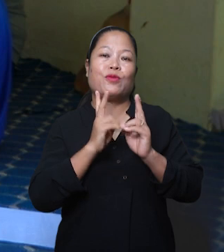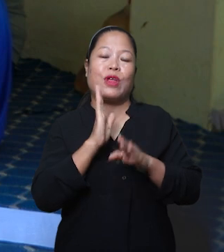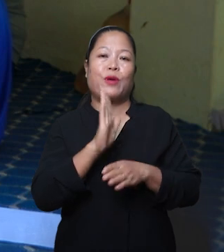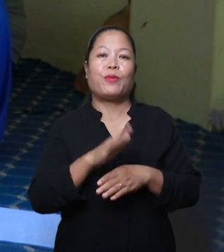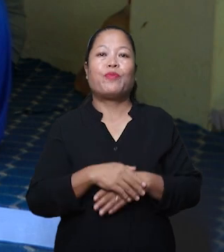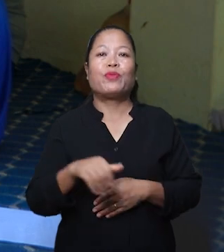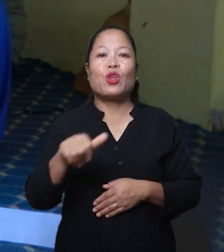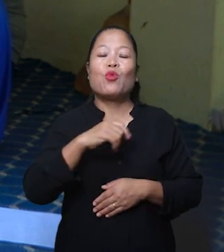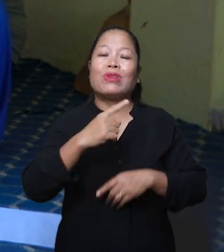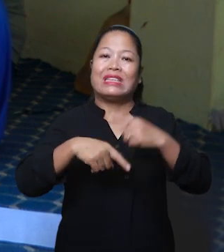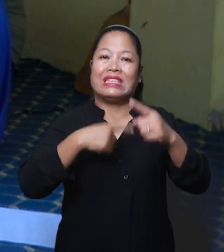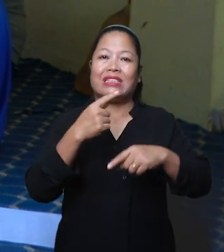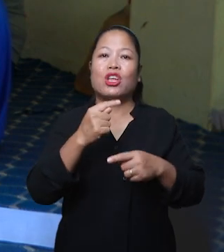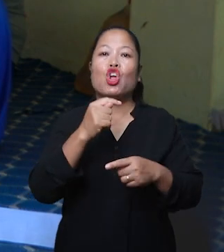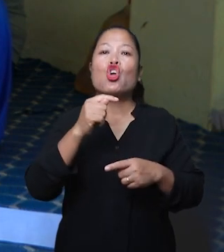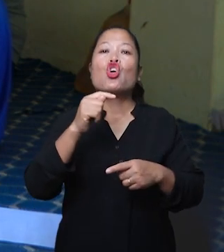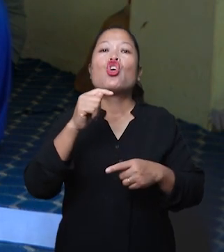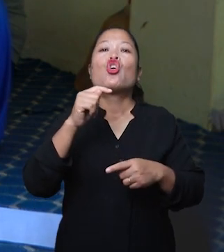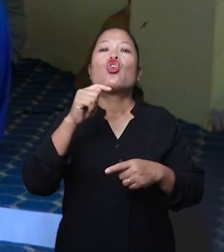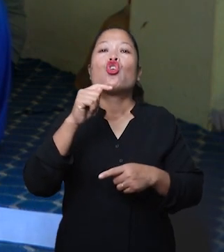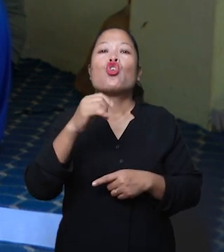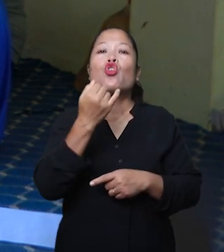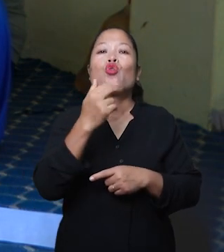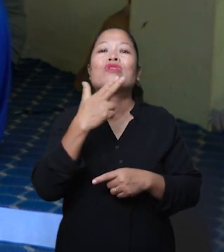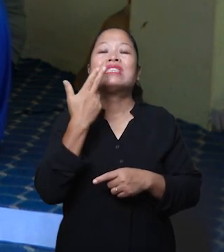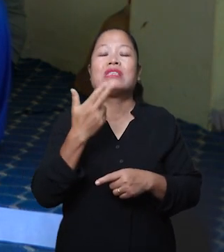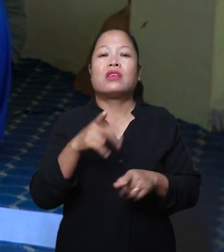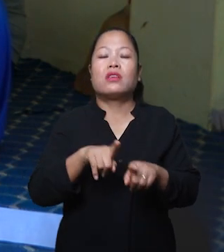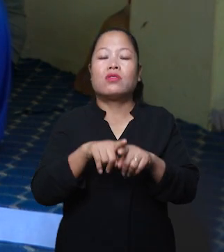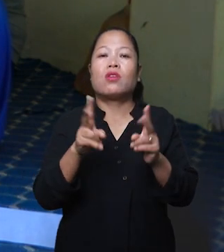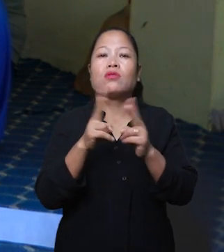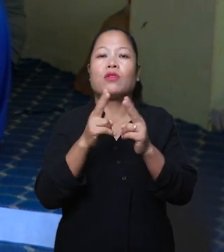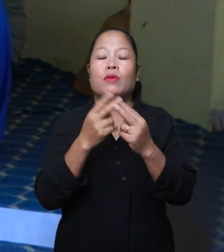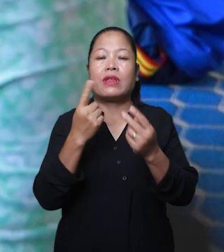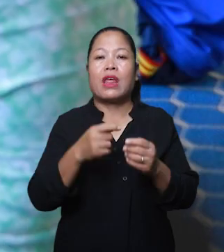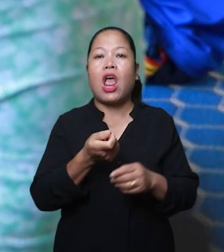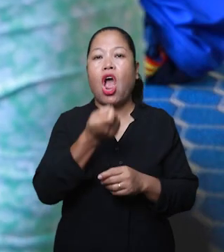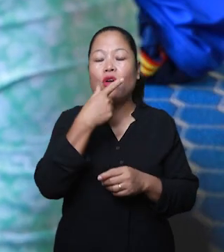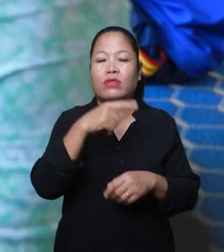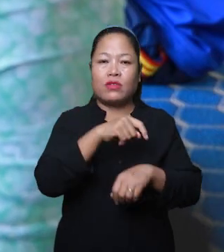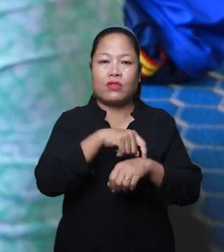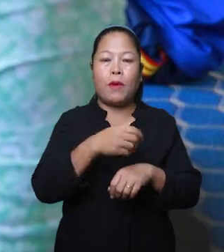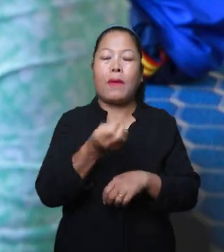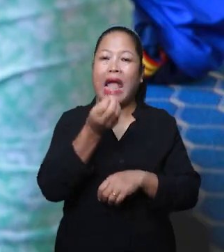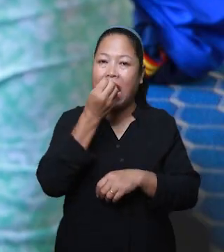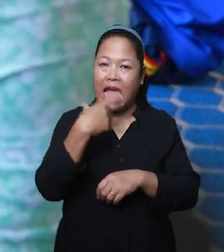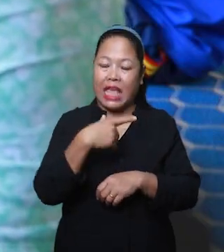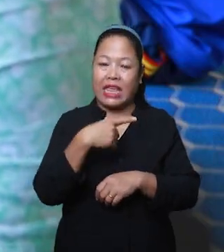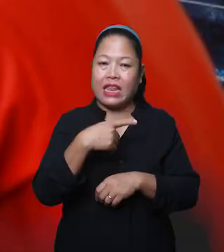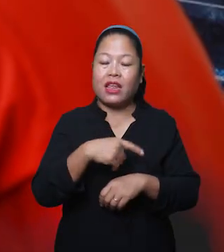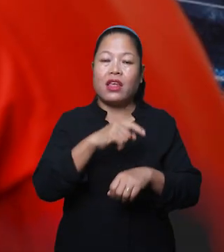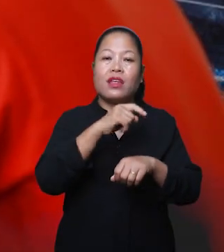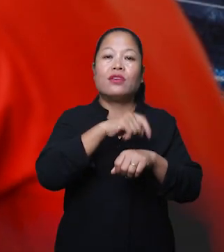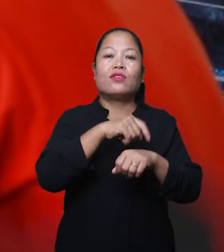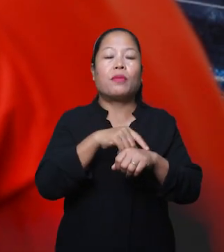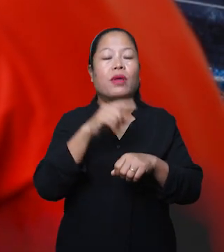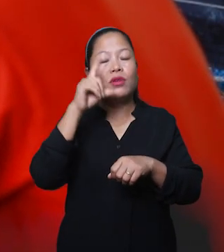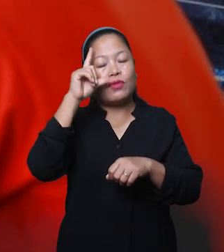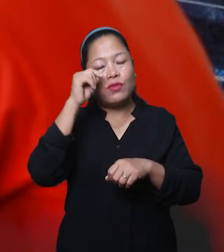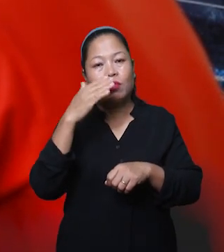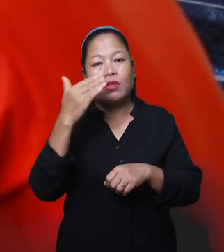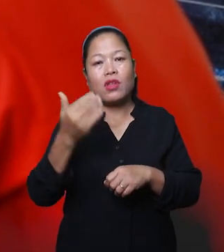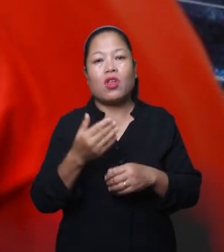कुरा हो उनी नियमित कोसिससँग सम्पर्कमा थिए औषधि टाइममा खाएर र टाइममा सुतेर